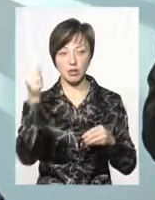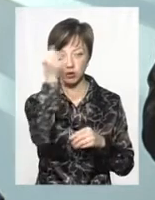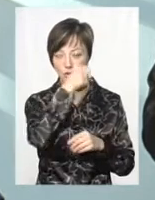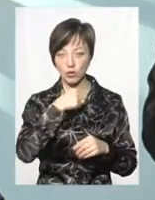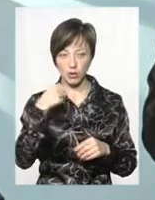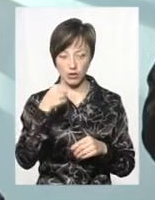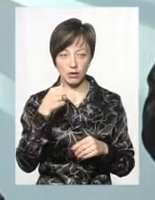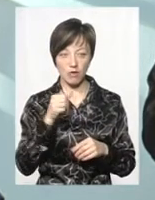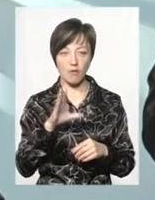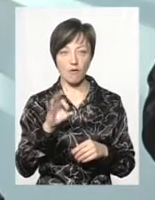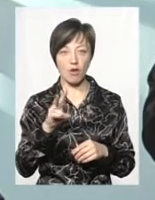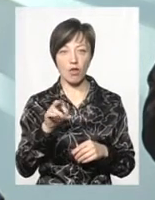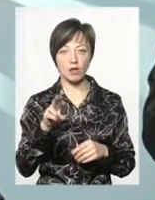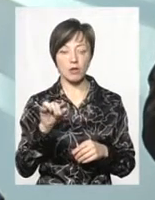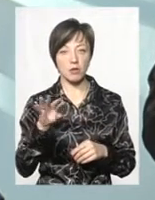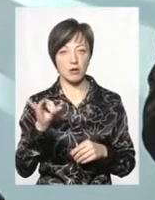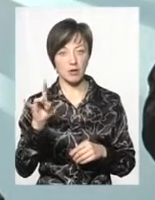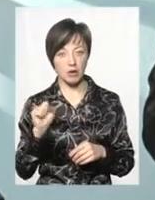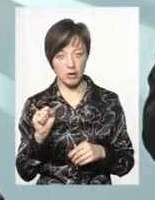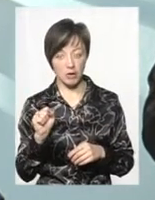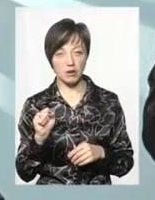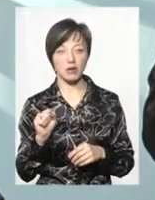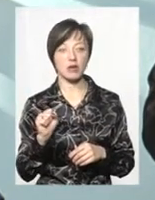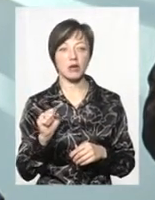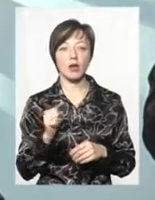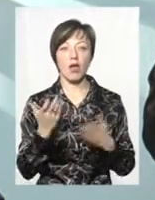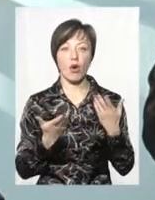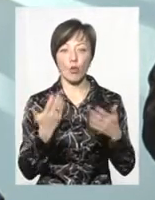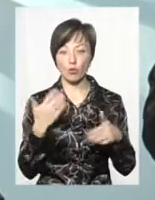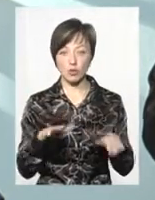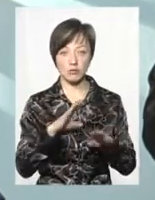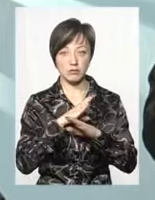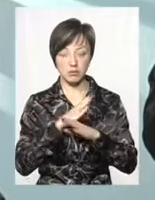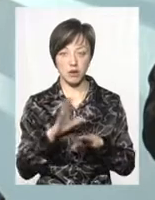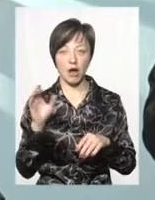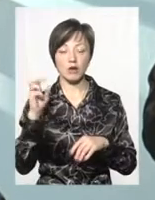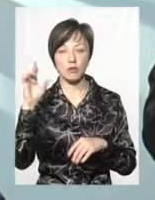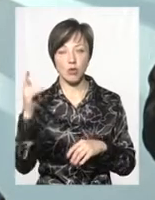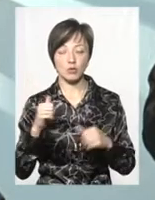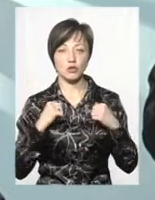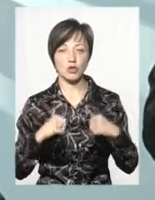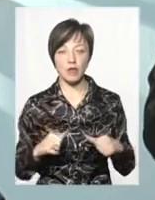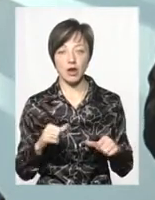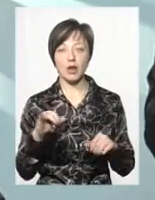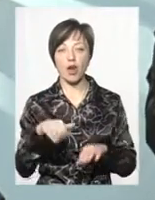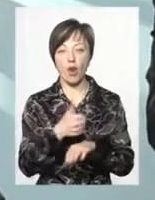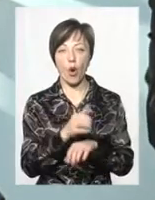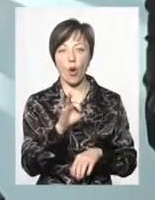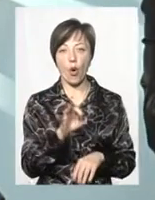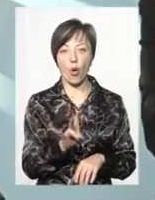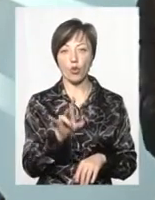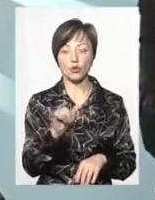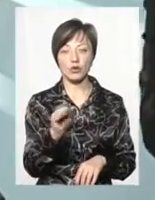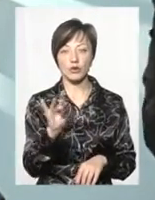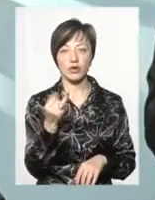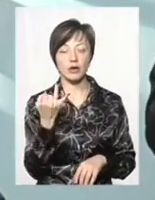блаженнішого митрополита Володимира, якого вже немає, хай спочиває з Богом, і блаженнішого Онуфрія, який очолює сьогодні Українську